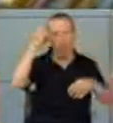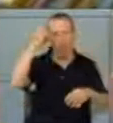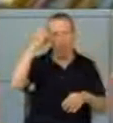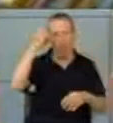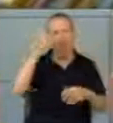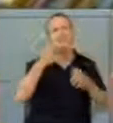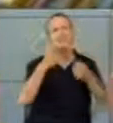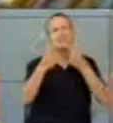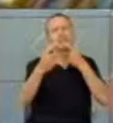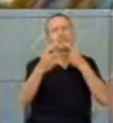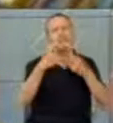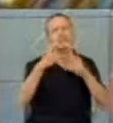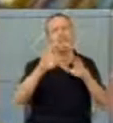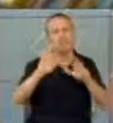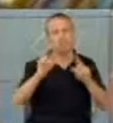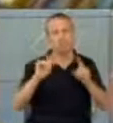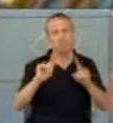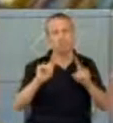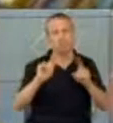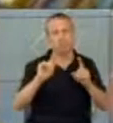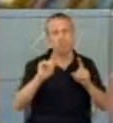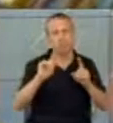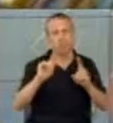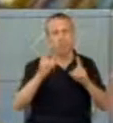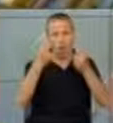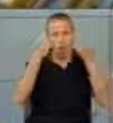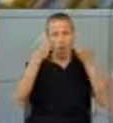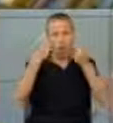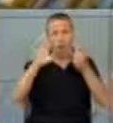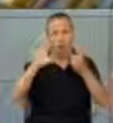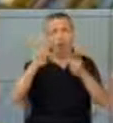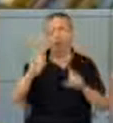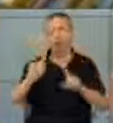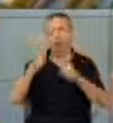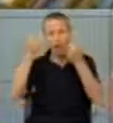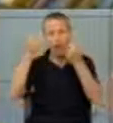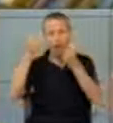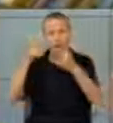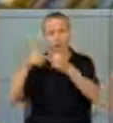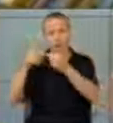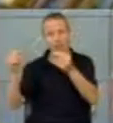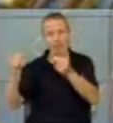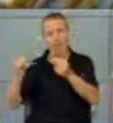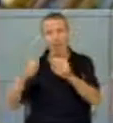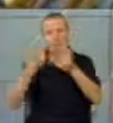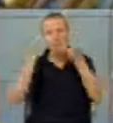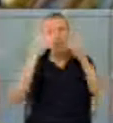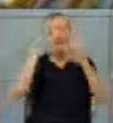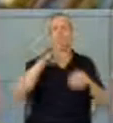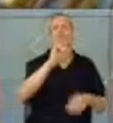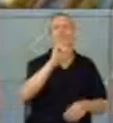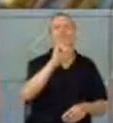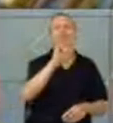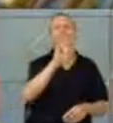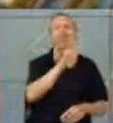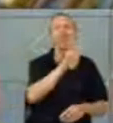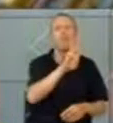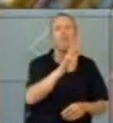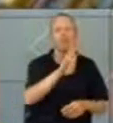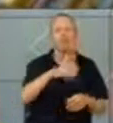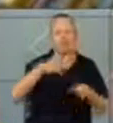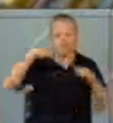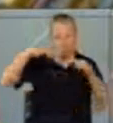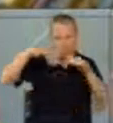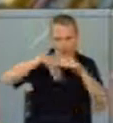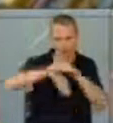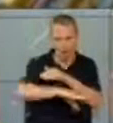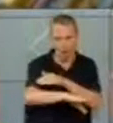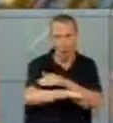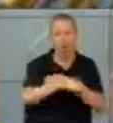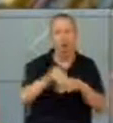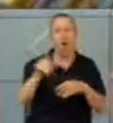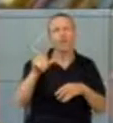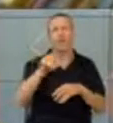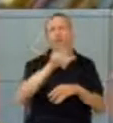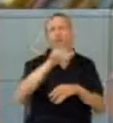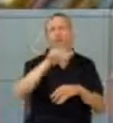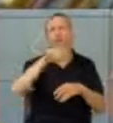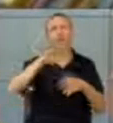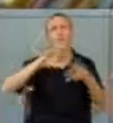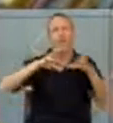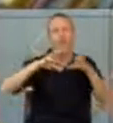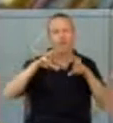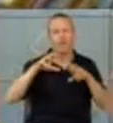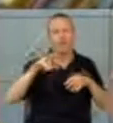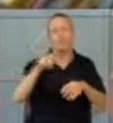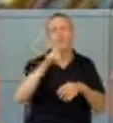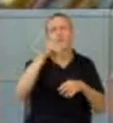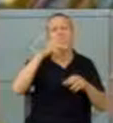קורה מה שהיה קורה, כשקרה בעזה, יקרה גם יהודה ושומרון, אז המנהרות יהיו לפתח תקווה ולנתניה, זה מה שאמור